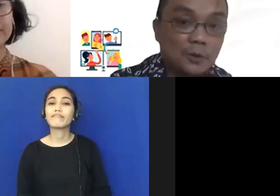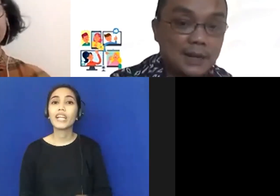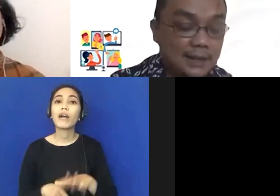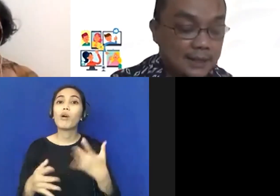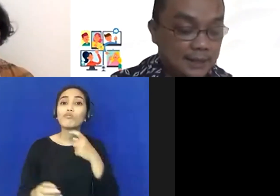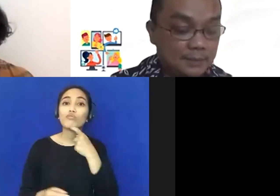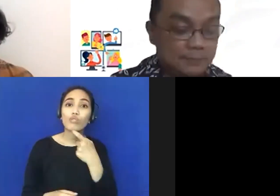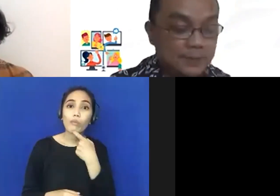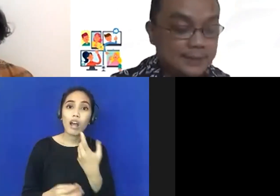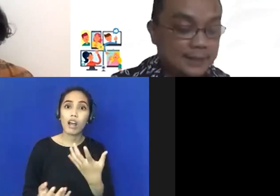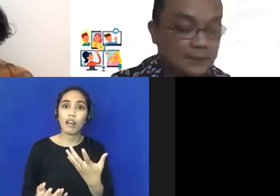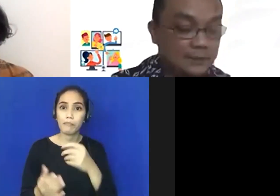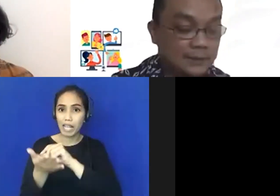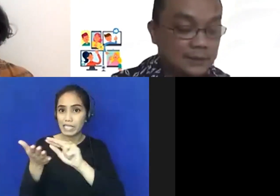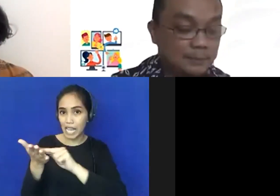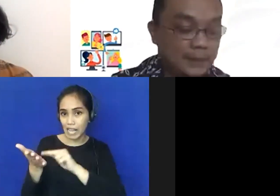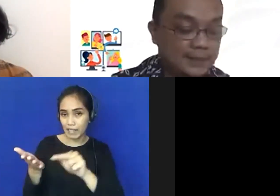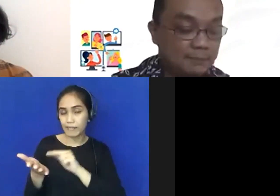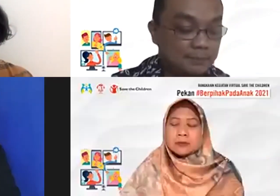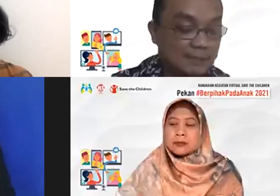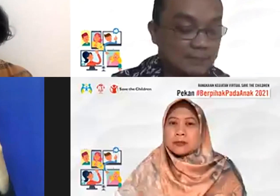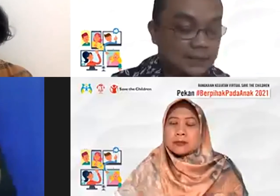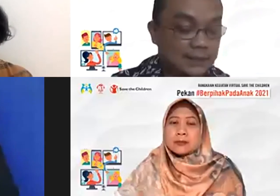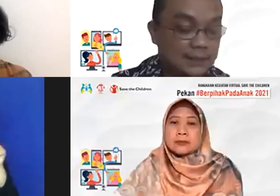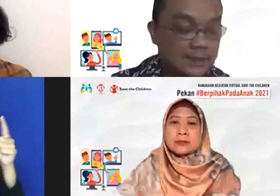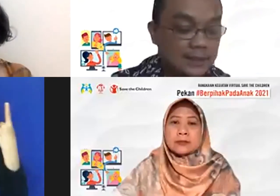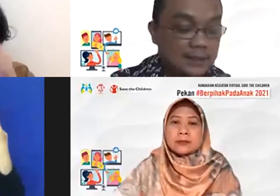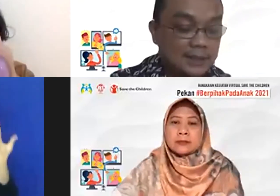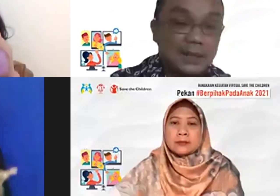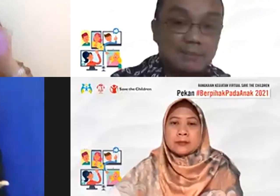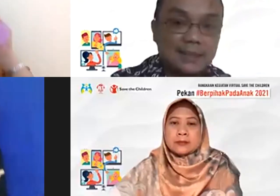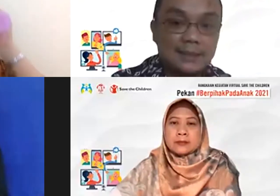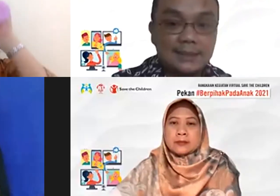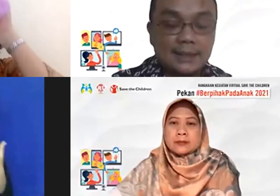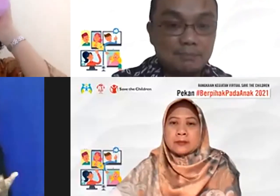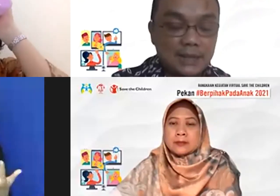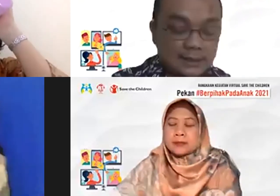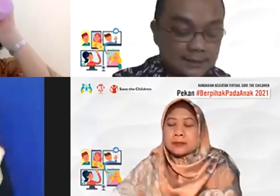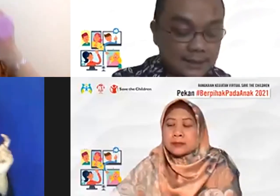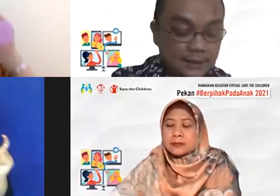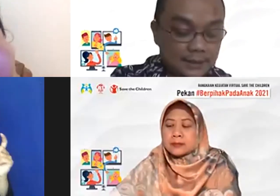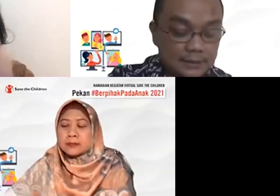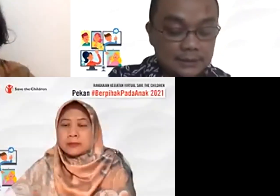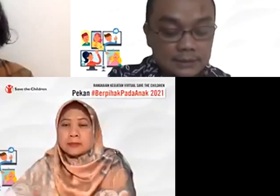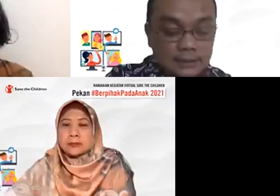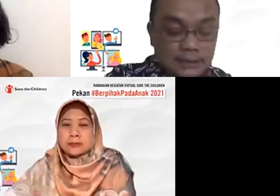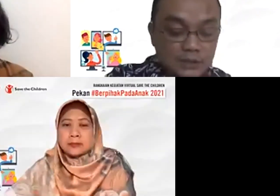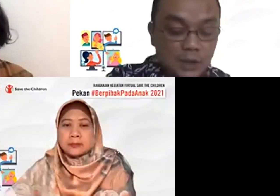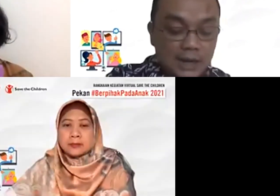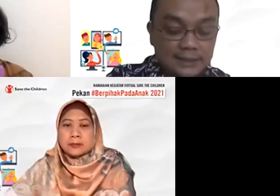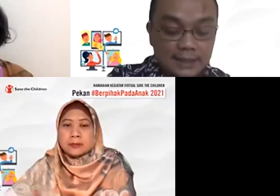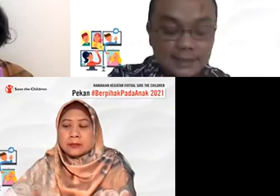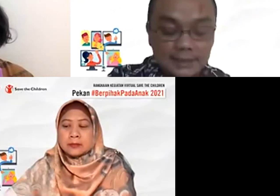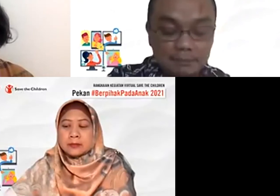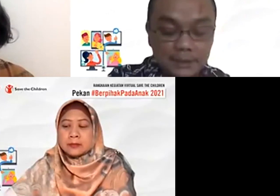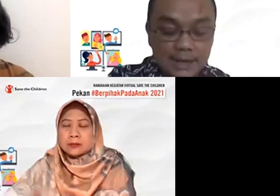Saya akan coba bacakan. Pertanyaan pertama adalah bagaimana sih cara mengatasi